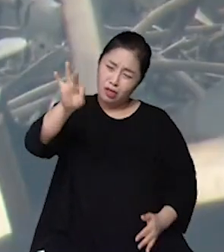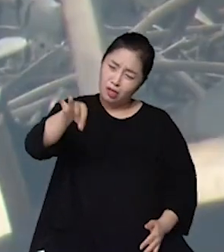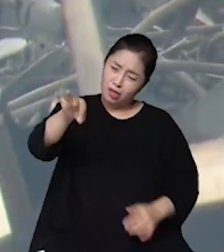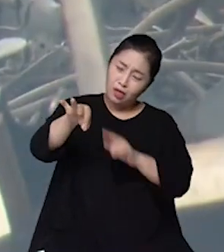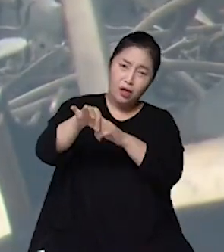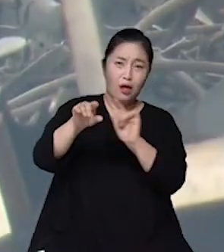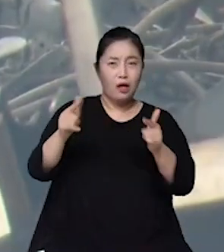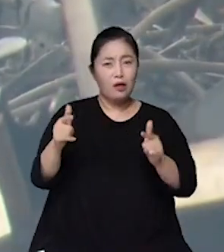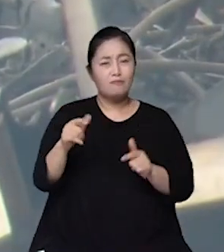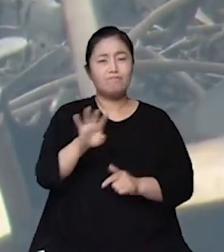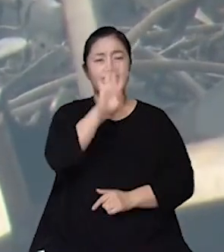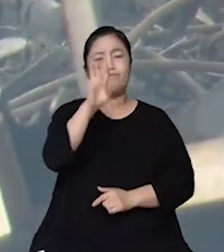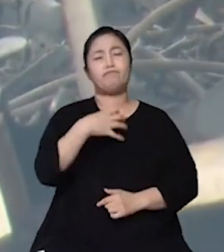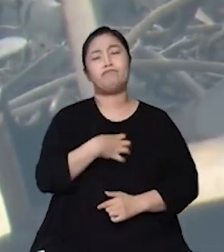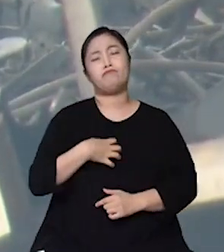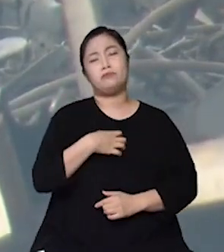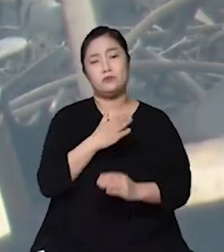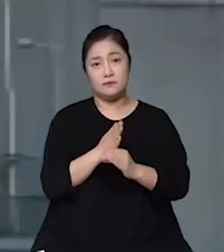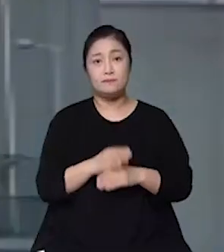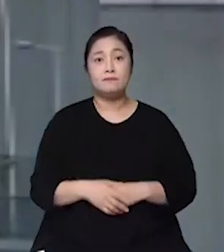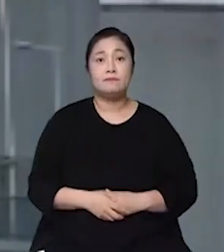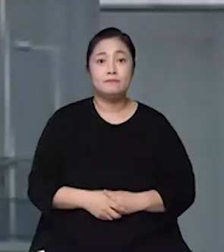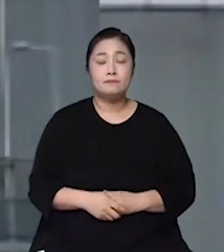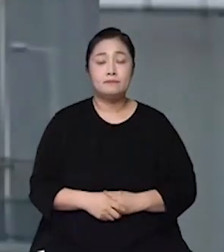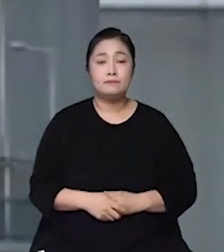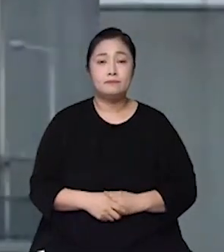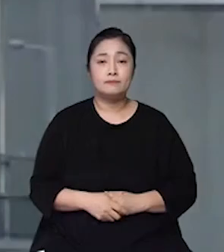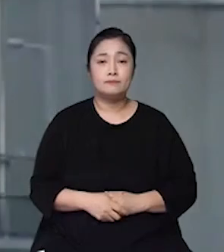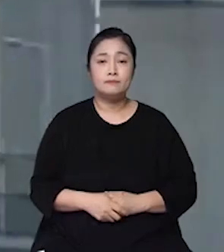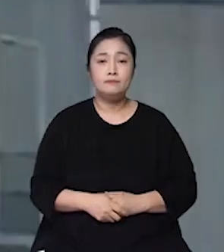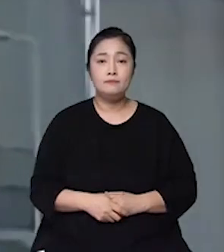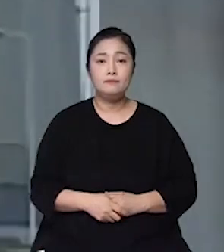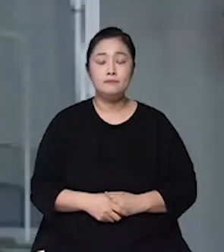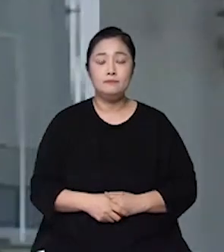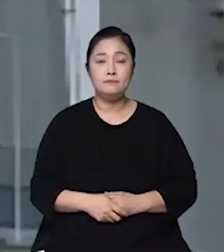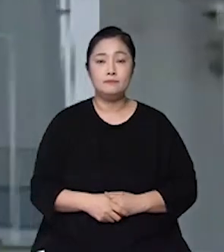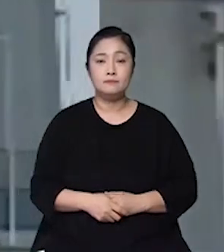없어진 것 아니냐는 우려까지 나오고 있습니다. KBC 이계혁입니다.